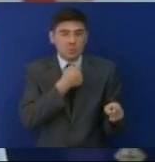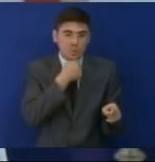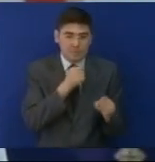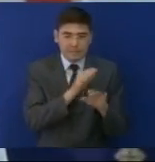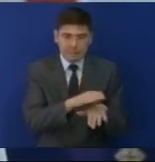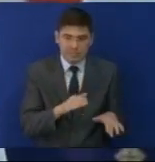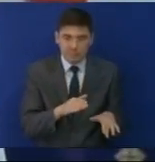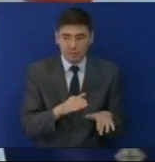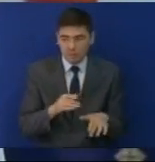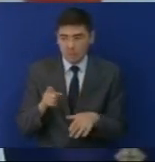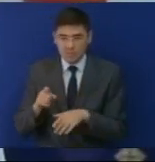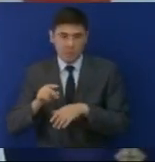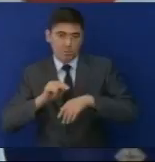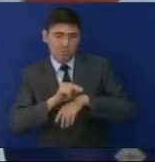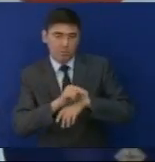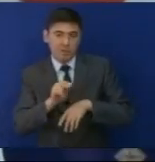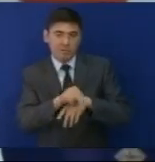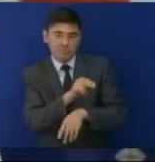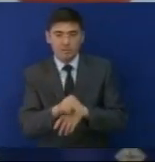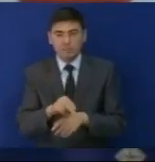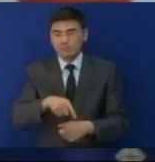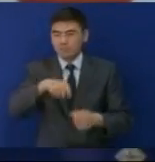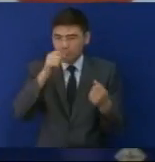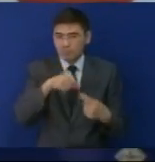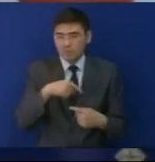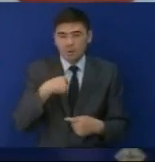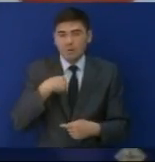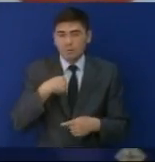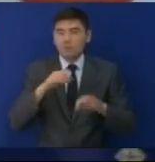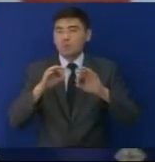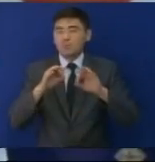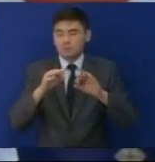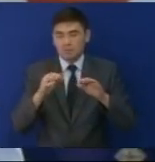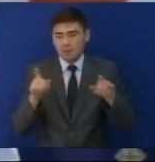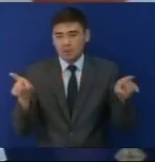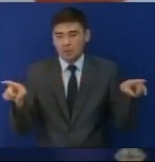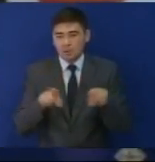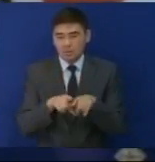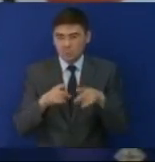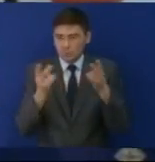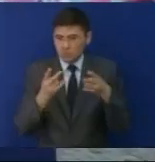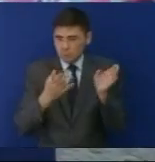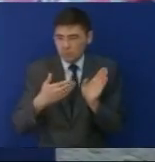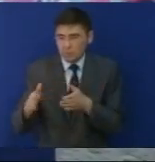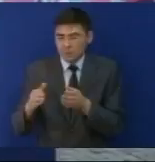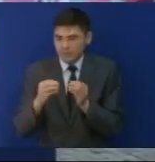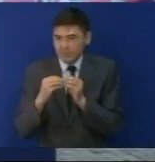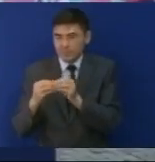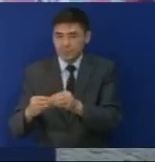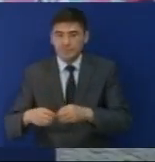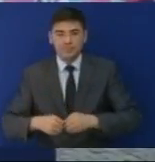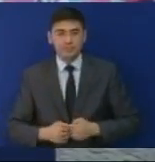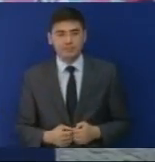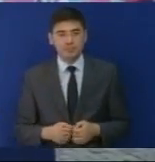детей. Поэтому я всегда особо подчеркиваю, чтобы такие мероприятия они проводились на регулярной основе. Мероприятие